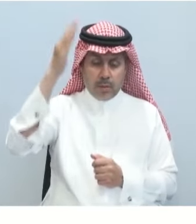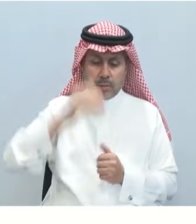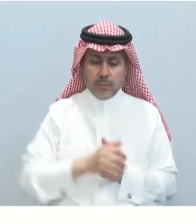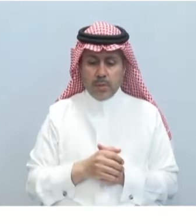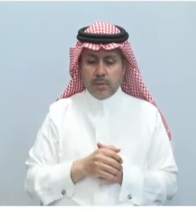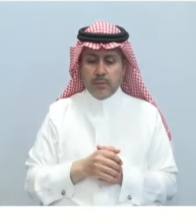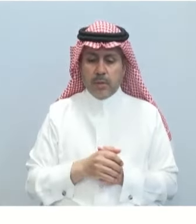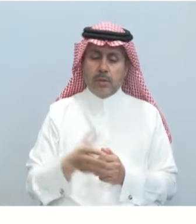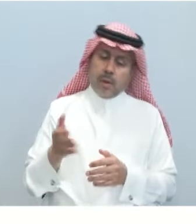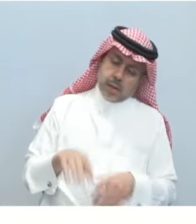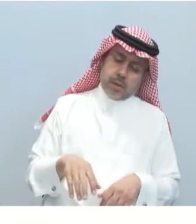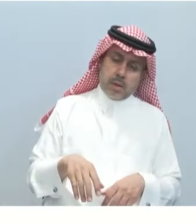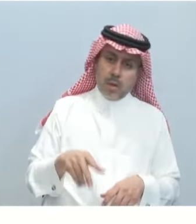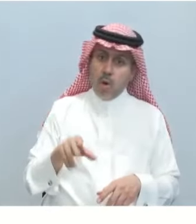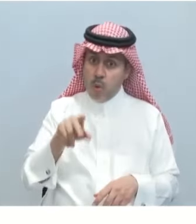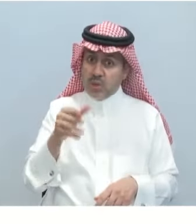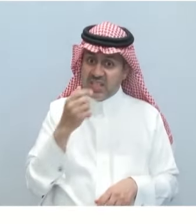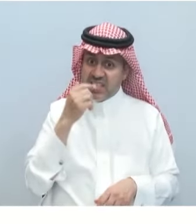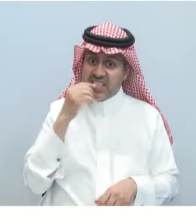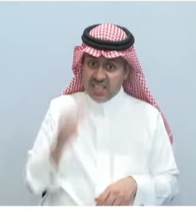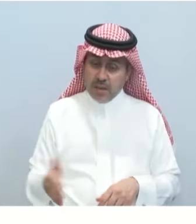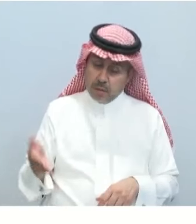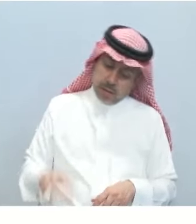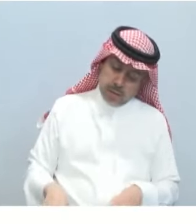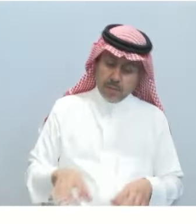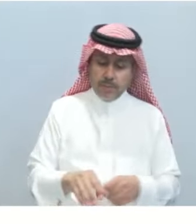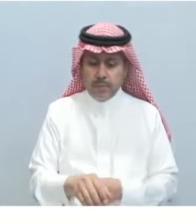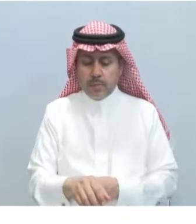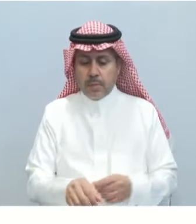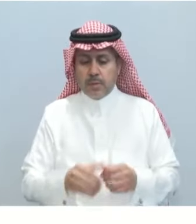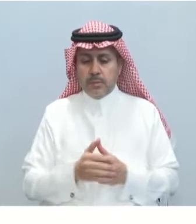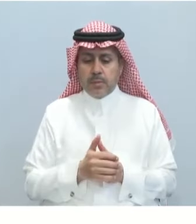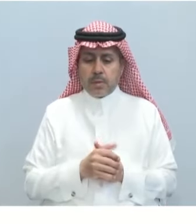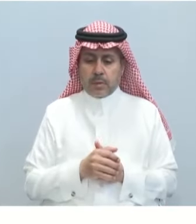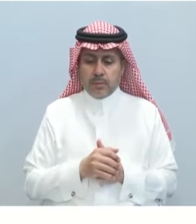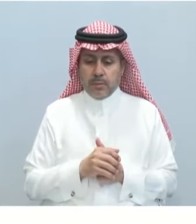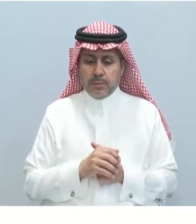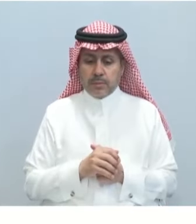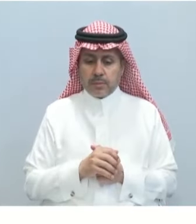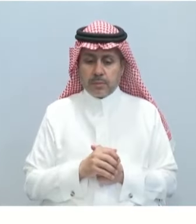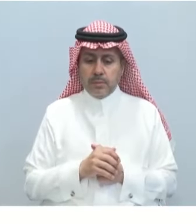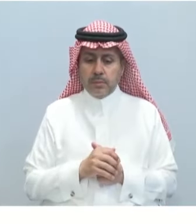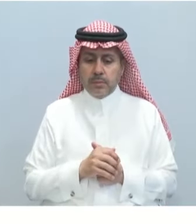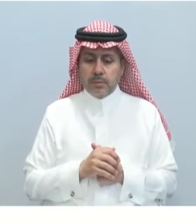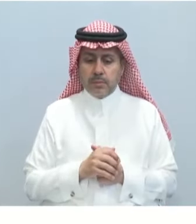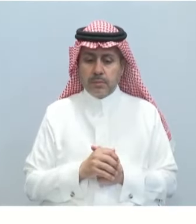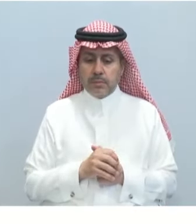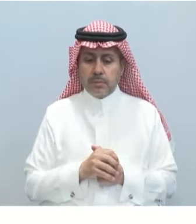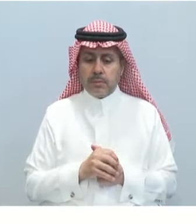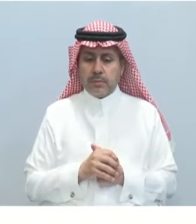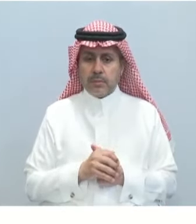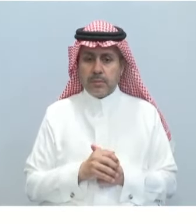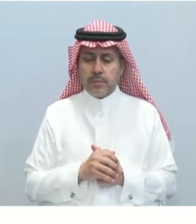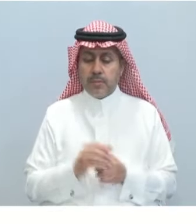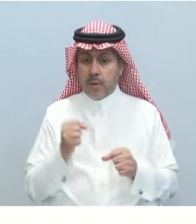حتى اغمي عليه لاحظ هنا جانب الاذى الذي حصل من اخيهم وهو طارق